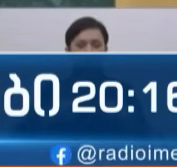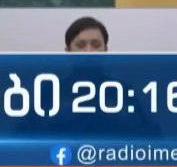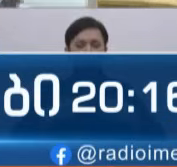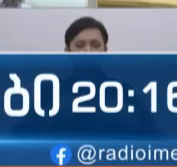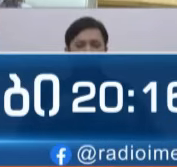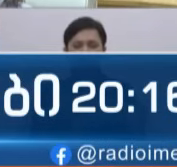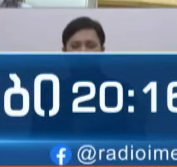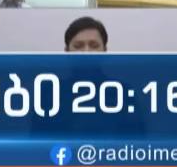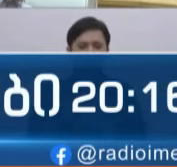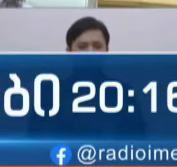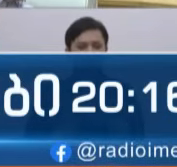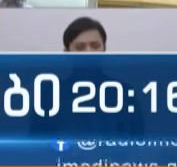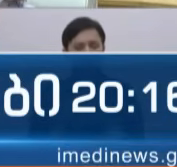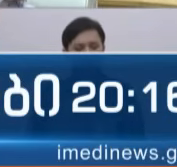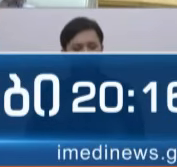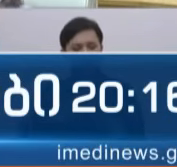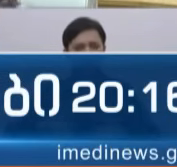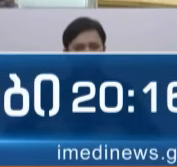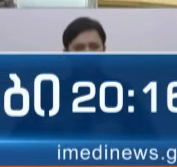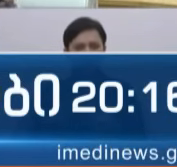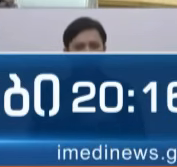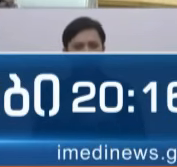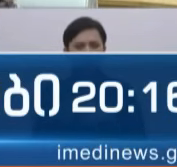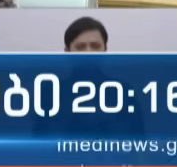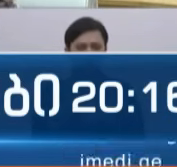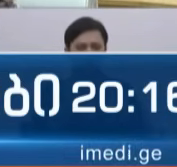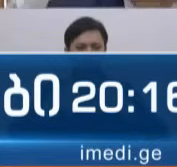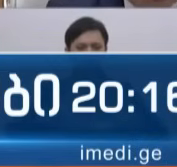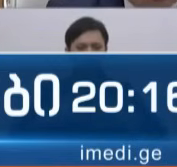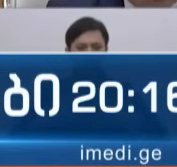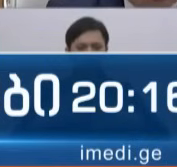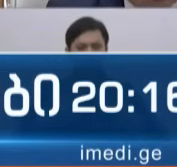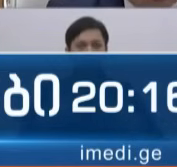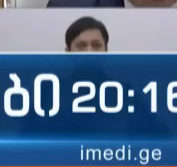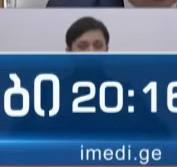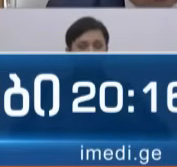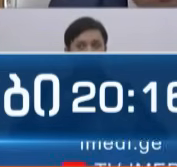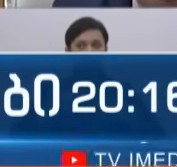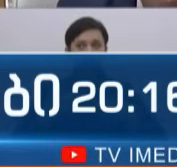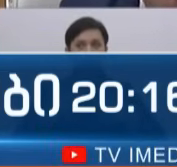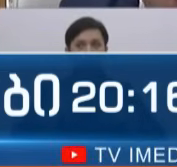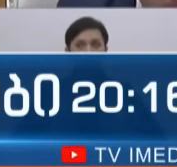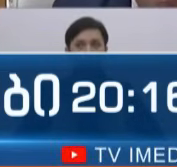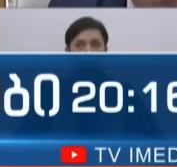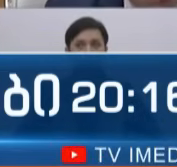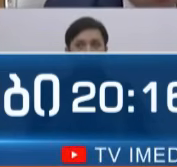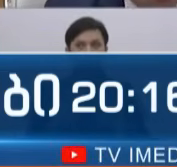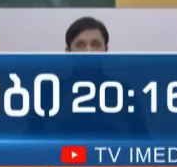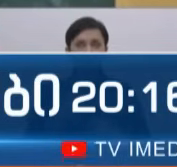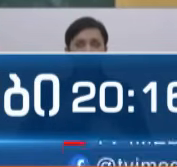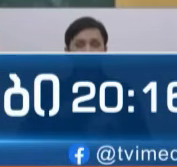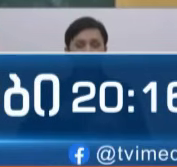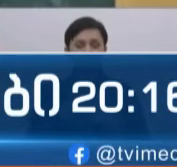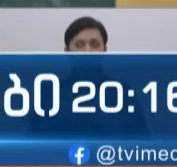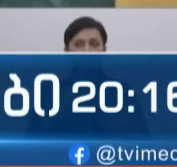ბიზნესის სისტემური რეკეტი, რეპრესული მანქანის ინსტრუმენტებად ქცეული სასამართლო, პროკურატურა და ძალოვანი